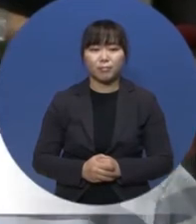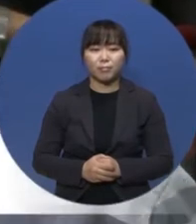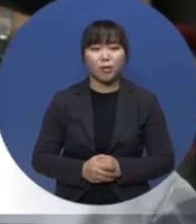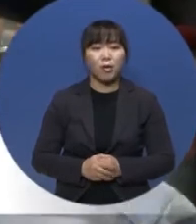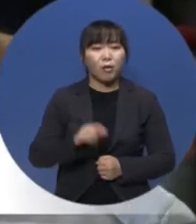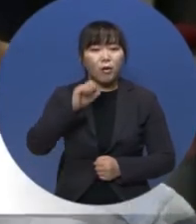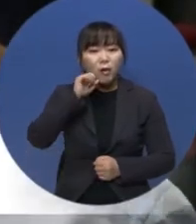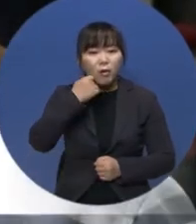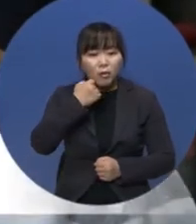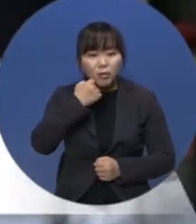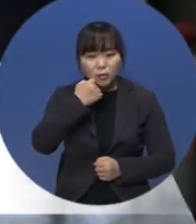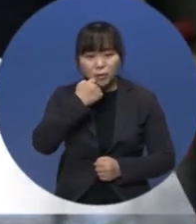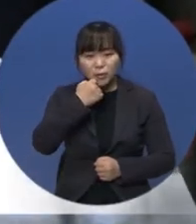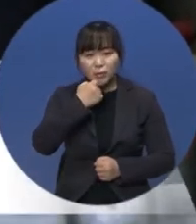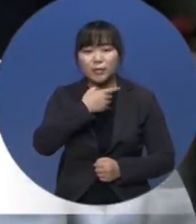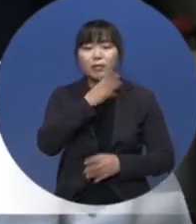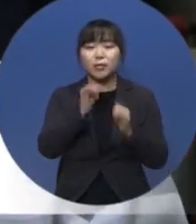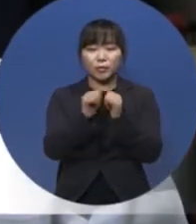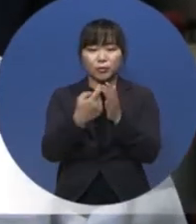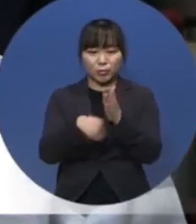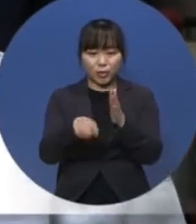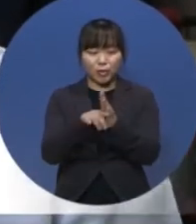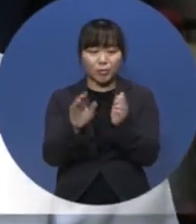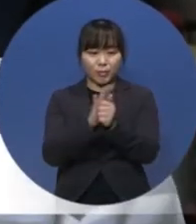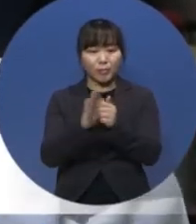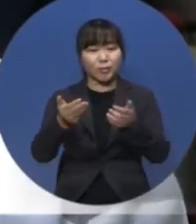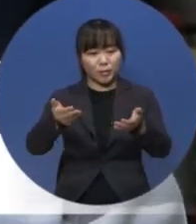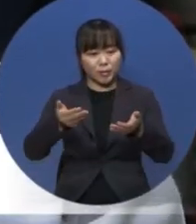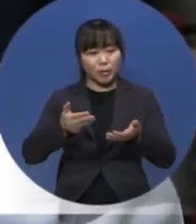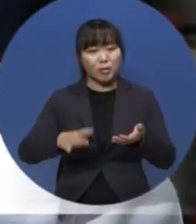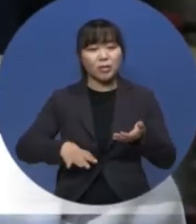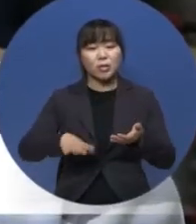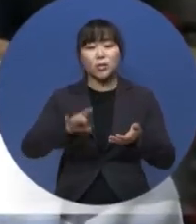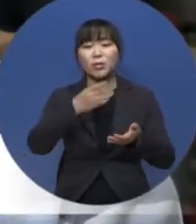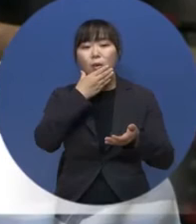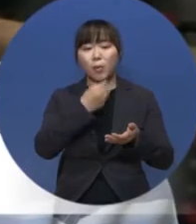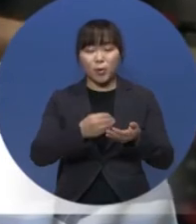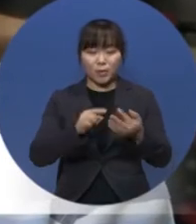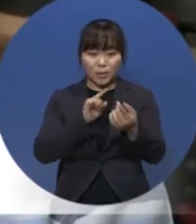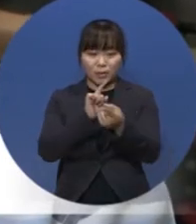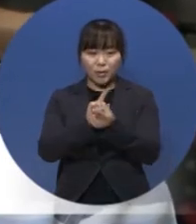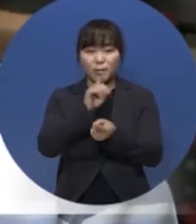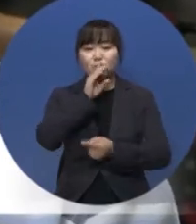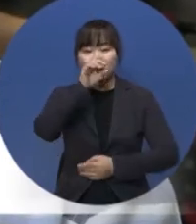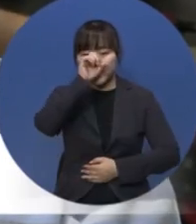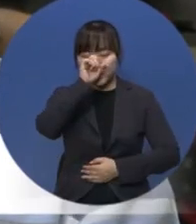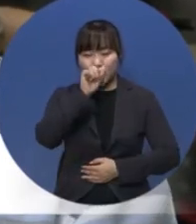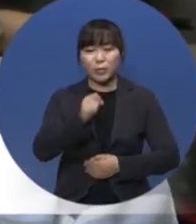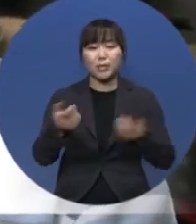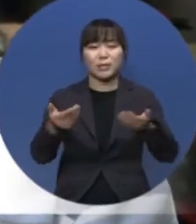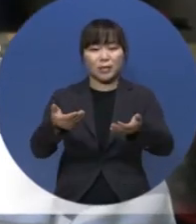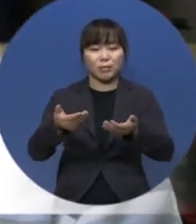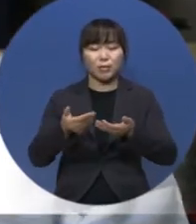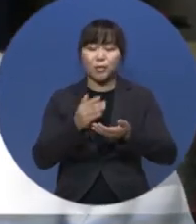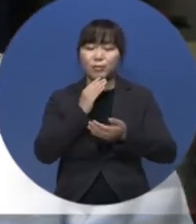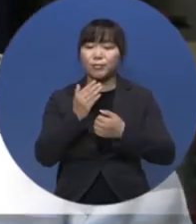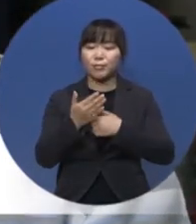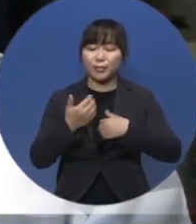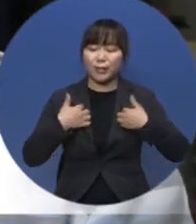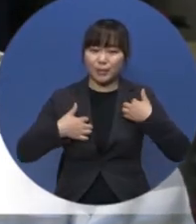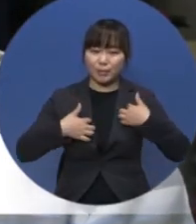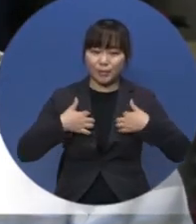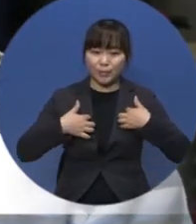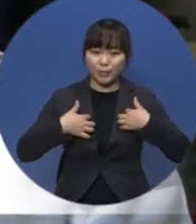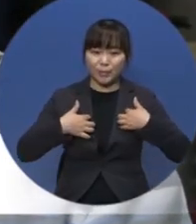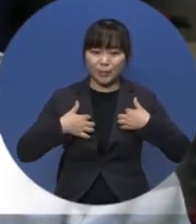또 어르신들을 위해서 이렇게 대접을 하시는데 초봉맞이 해가지고 이렇게 또 좋은 일을 해주셔서 뭐